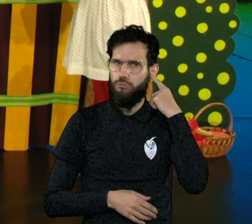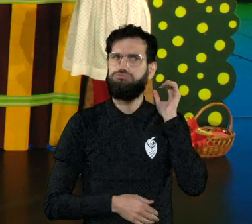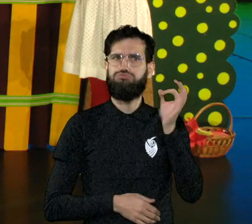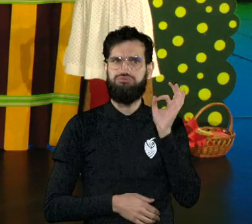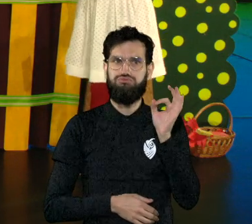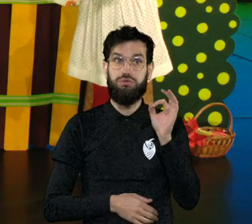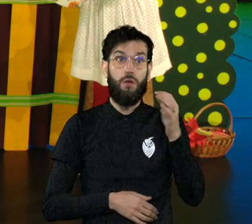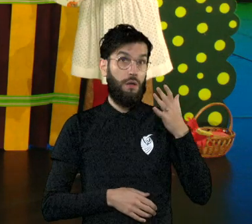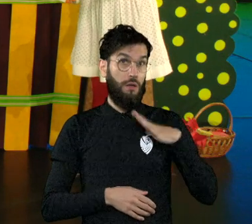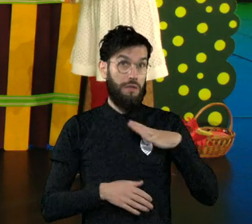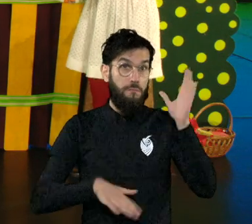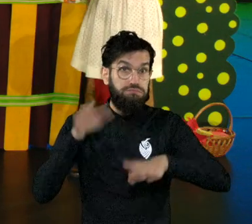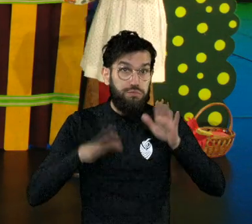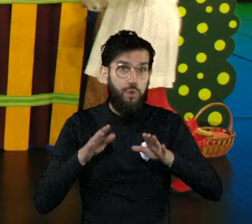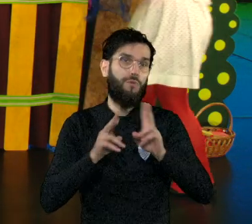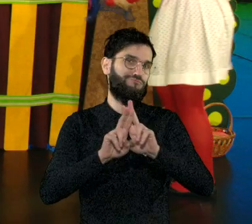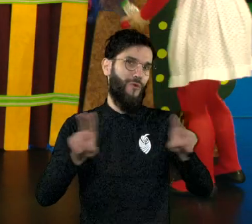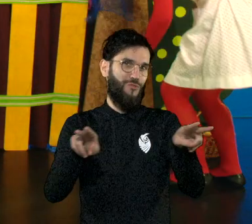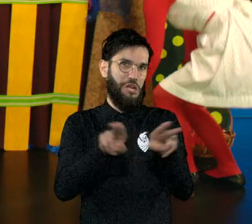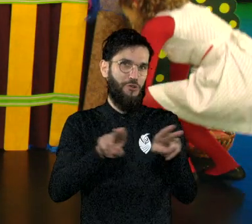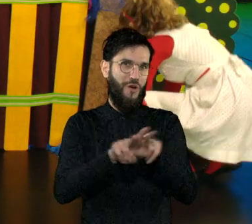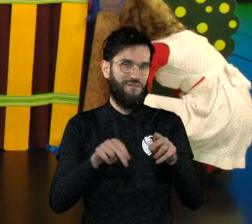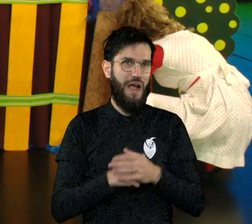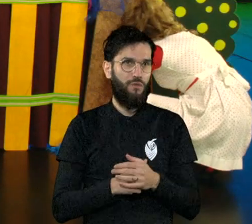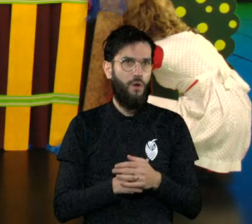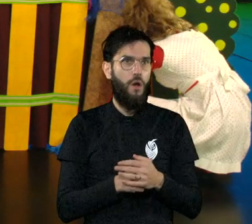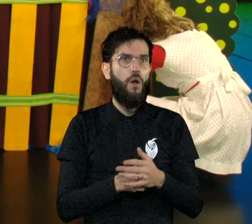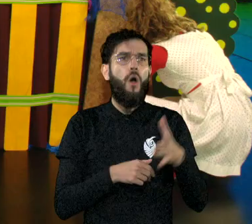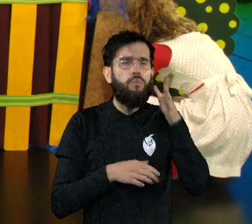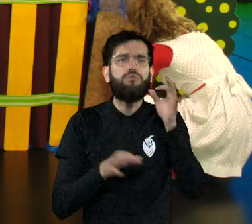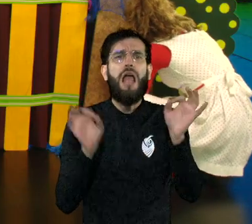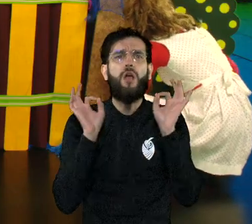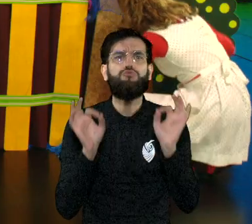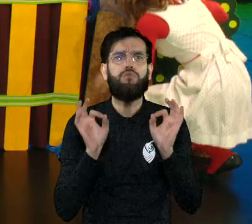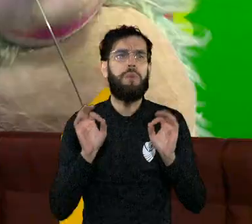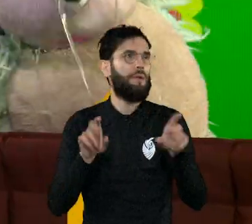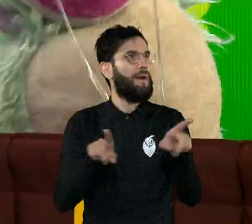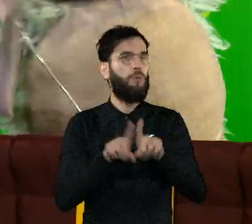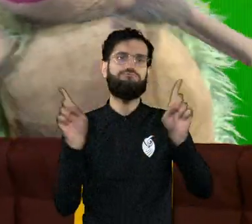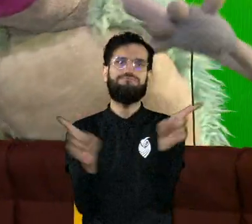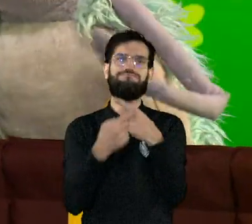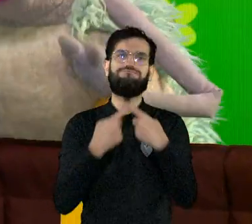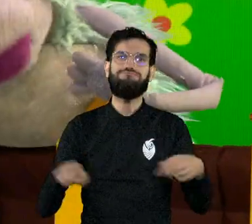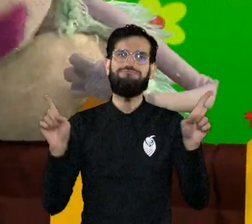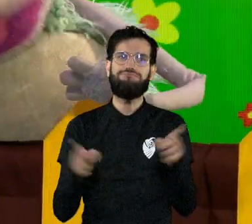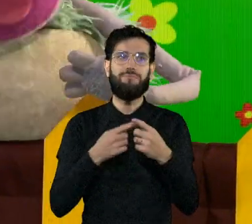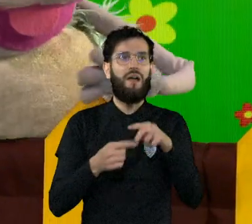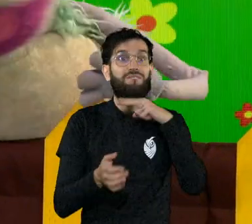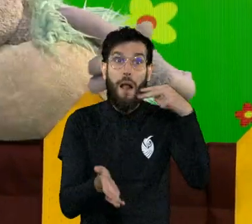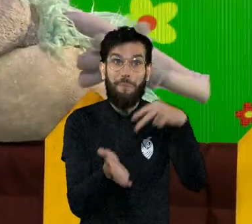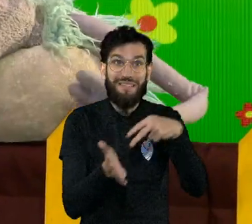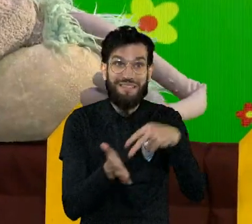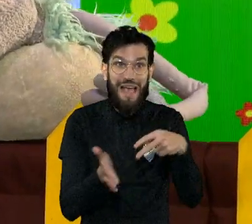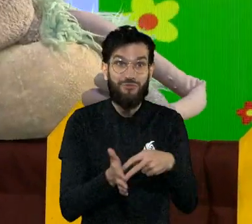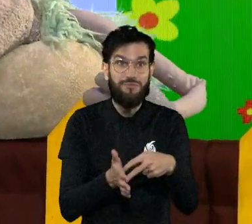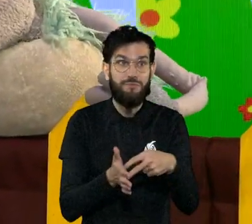Ale kto chce bubnovať, tak môže. Presne tak, budeme mať skvelý orchester, kamoši. Už sa teším.